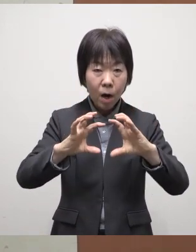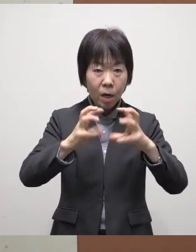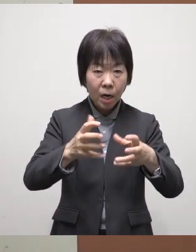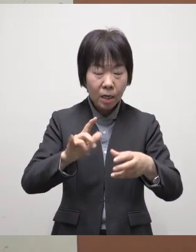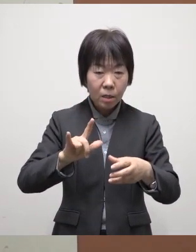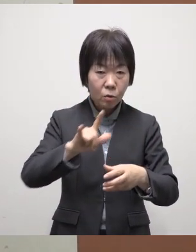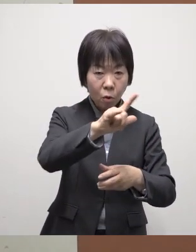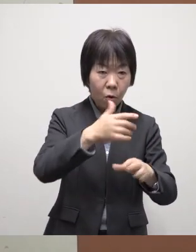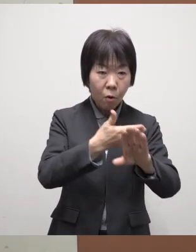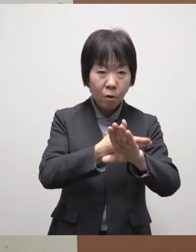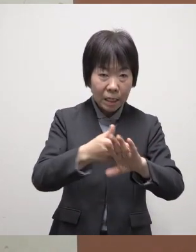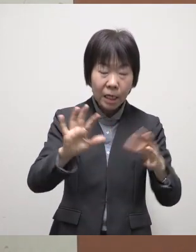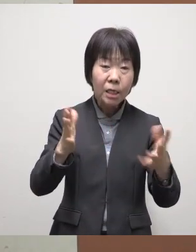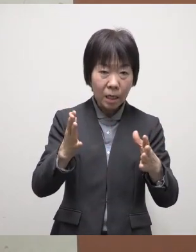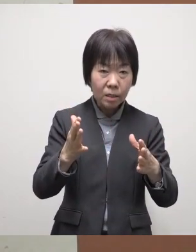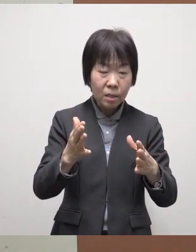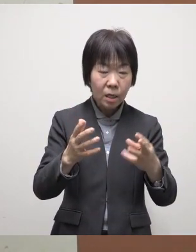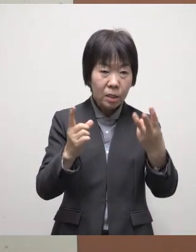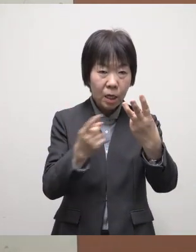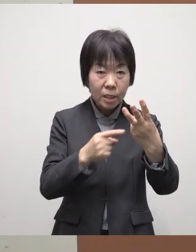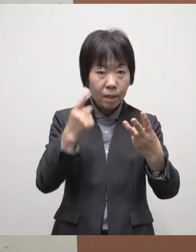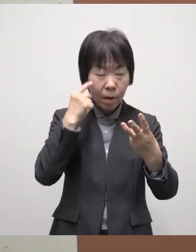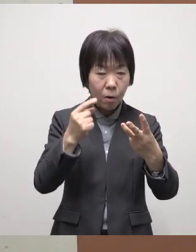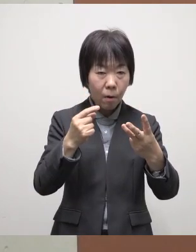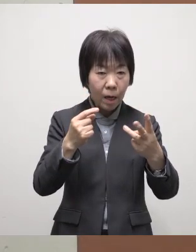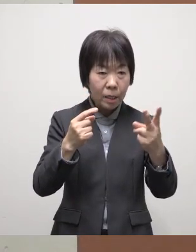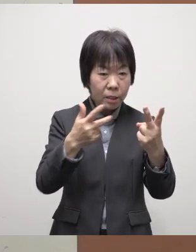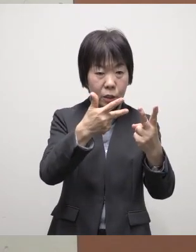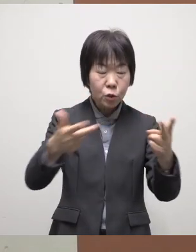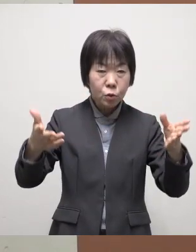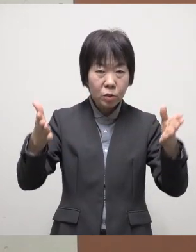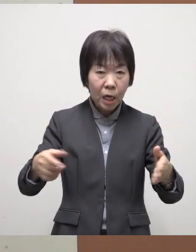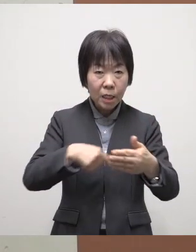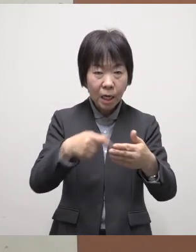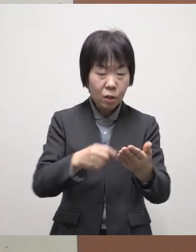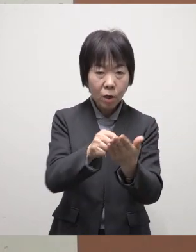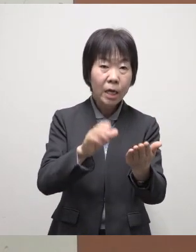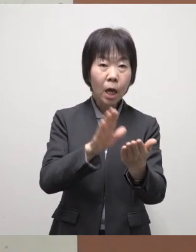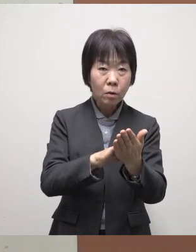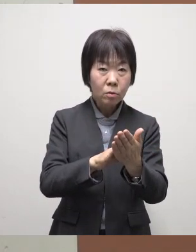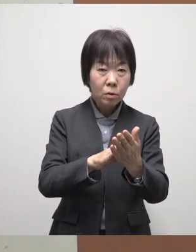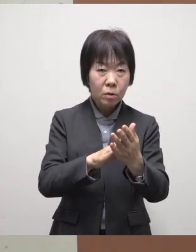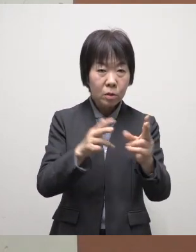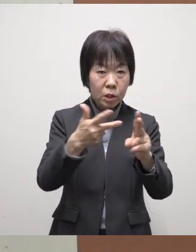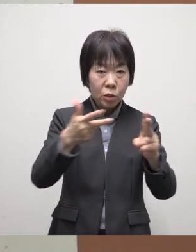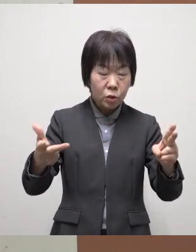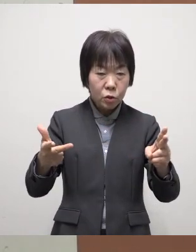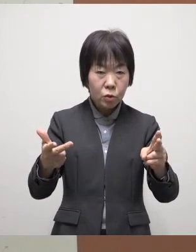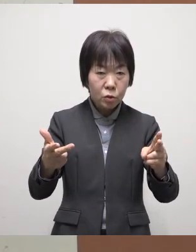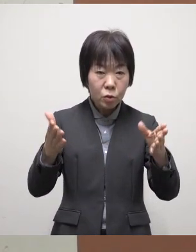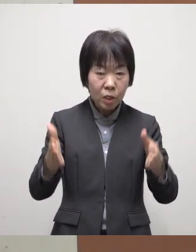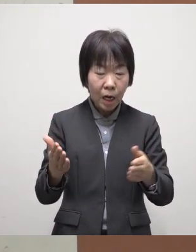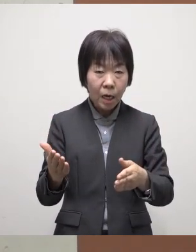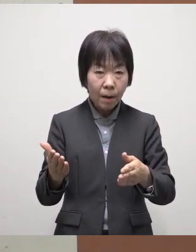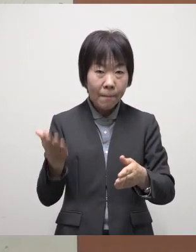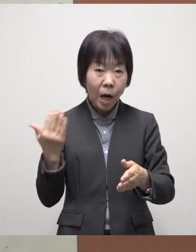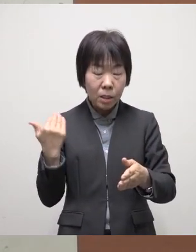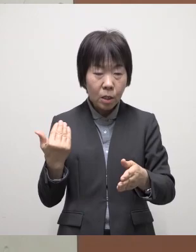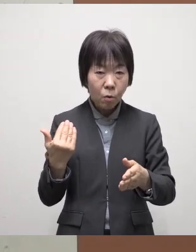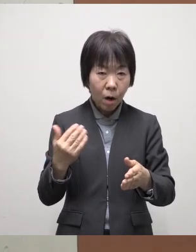渡航歴なしとありますけれども3名女の方は2週間以内ノートあります2週間より前には海外に渡航した